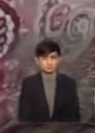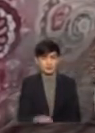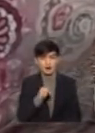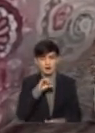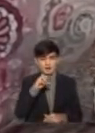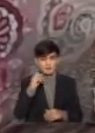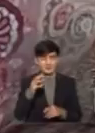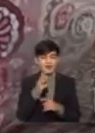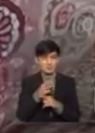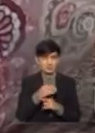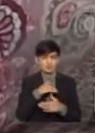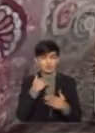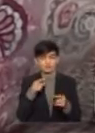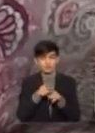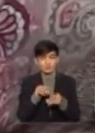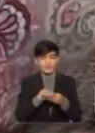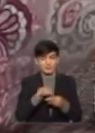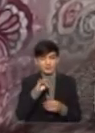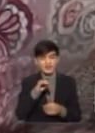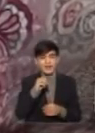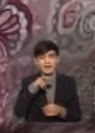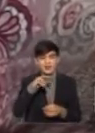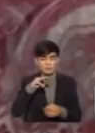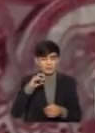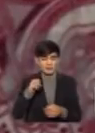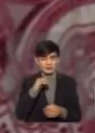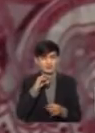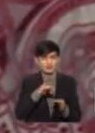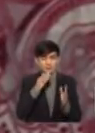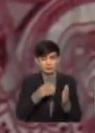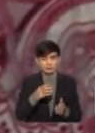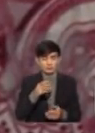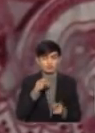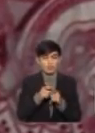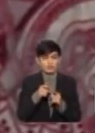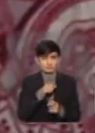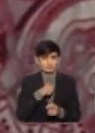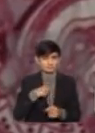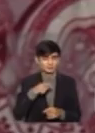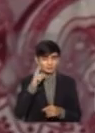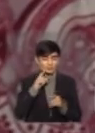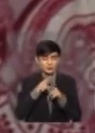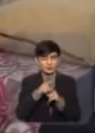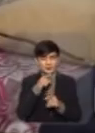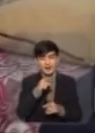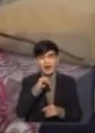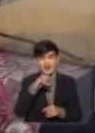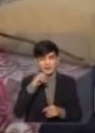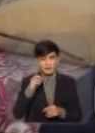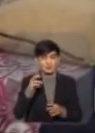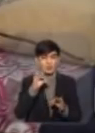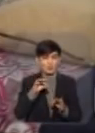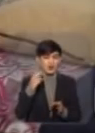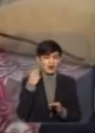Айбек камераға қайталағысы келмеді, ал анасы Эльмираға ұлының бұл сөзі ерекше тәтті. Өйткені бұған дейін Айбектің тек қана